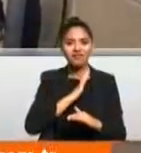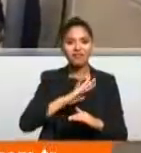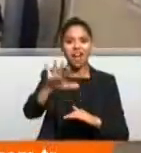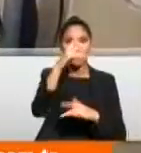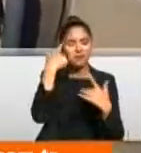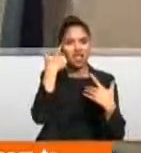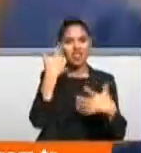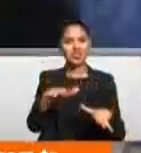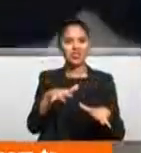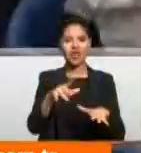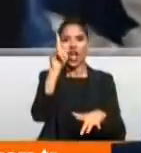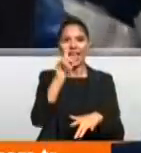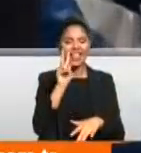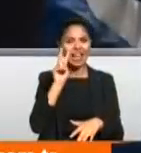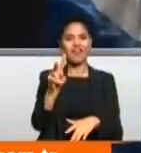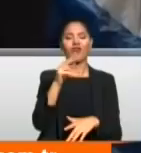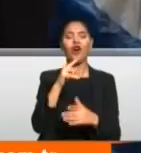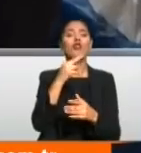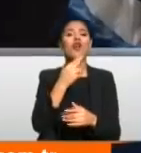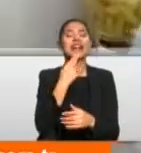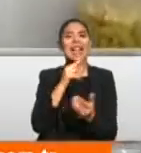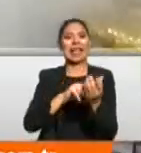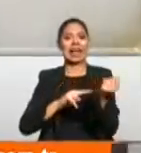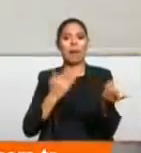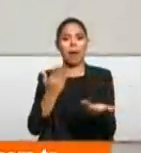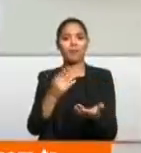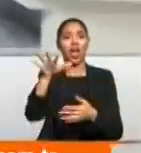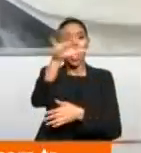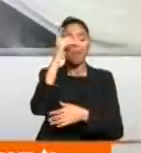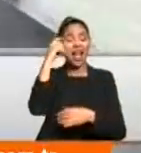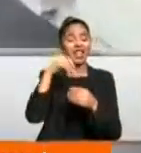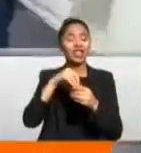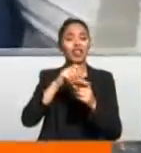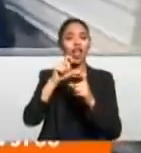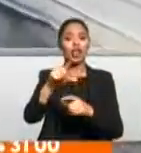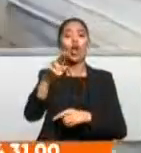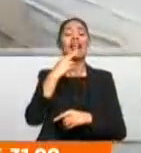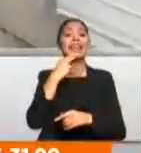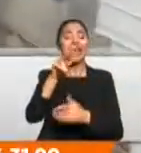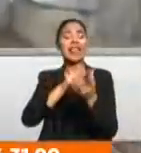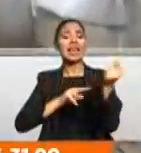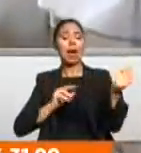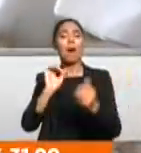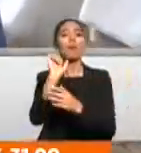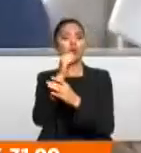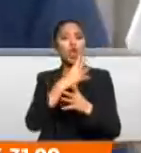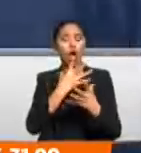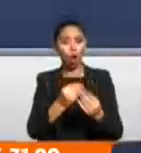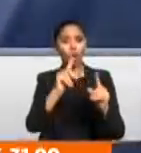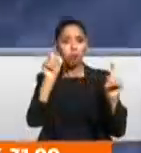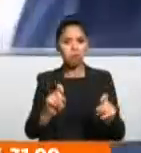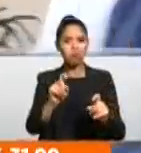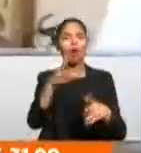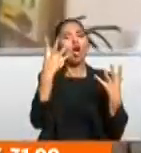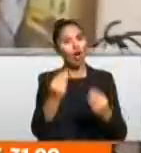Birden şaşırıyorlar, ilk defa görüyoruz bayan kebapçı diye. Herkesin aklındaki soru, kadından kebap ustası olur mu? Olur mu? Olur,